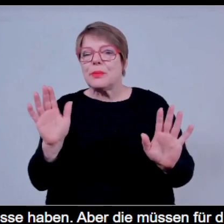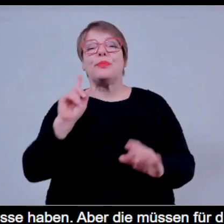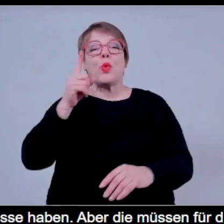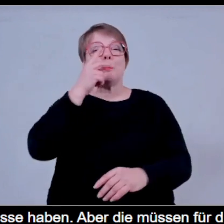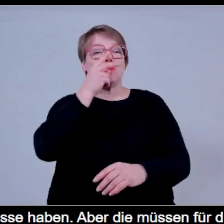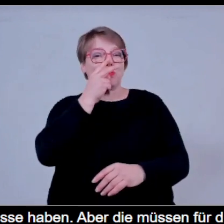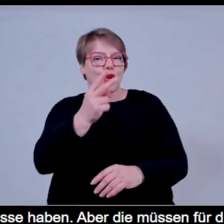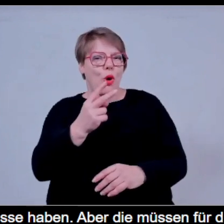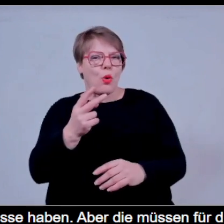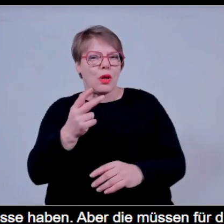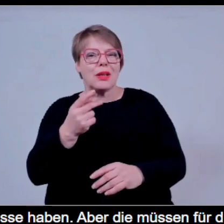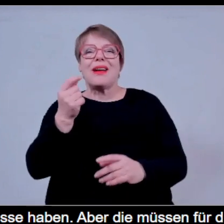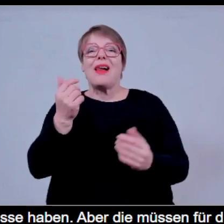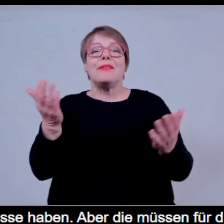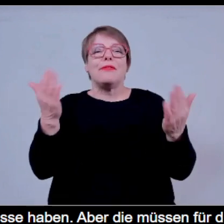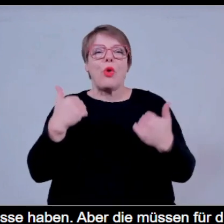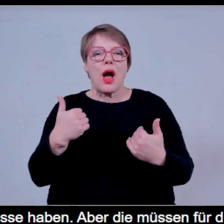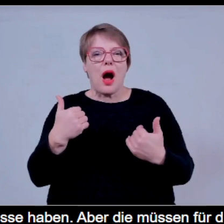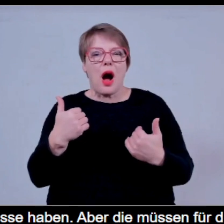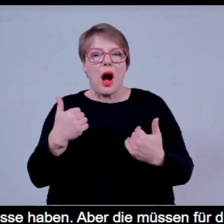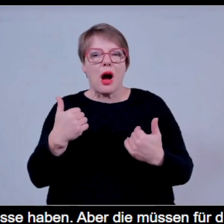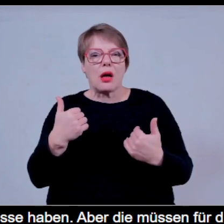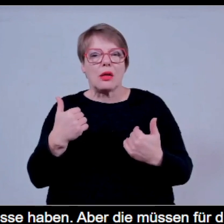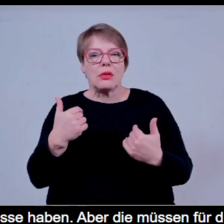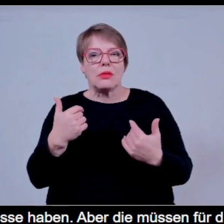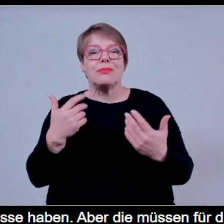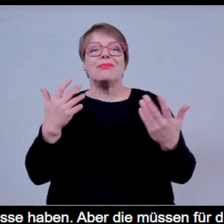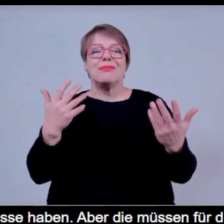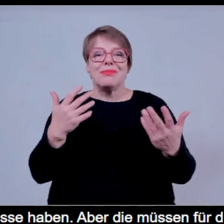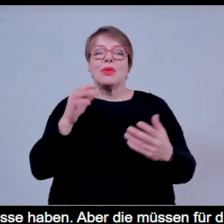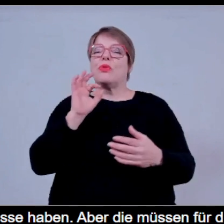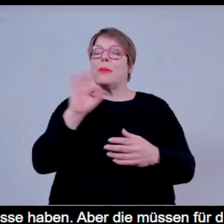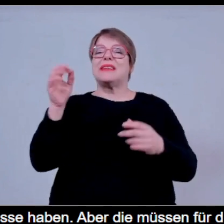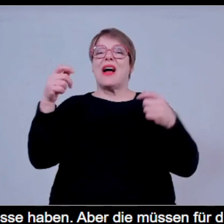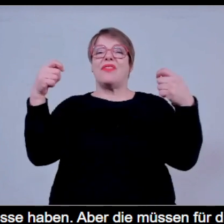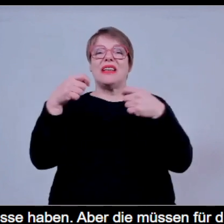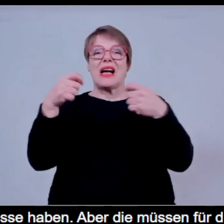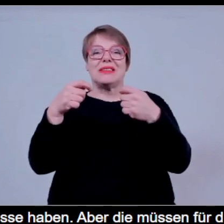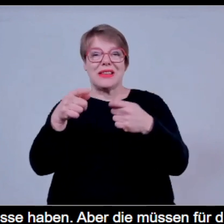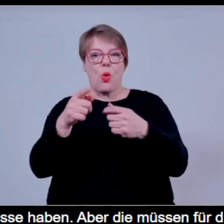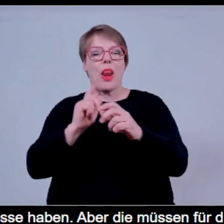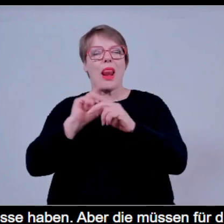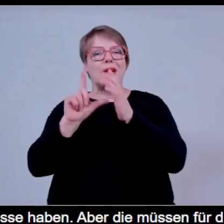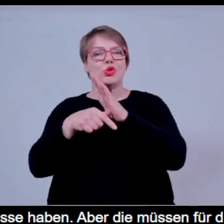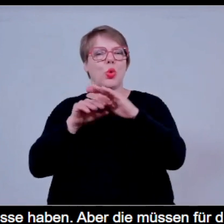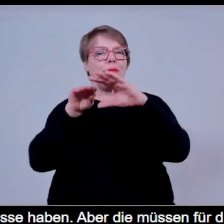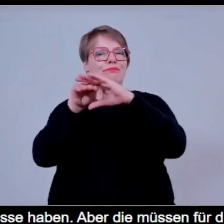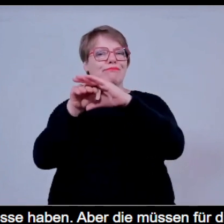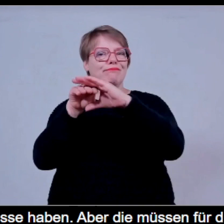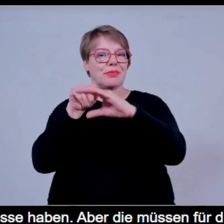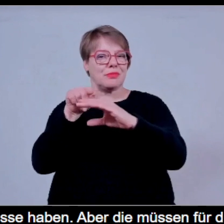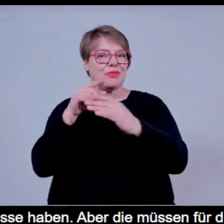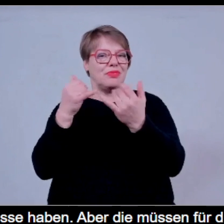etliche Fragezeichen noch. Grundsätzlich ist es aber wichtig, dass eine Reform kommt, dass wir jetzt das System tatsächlich genau anschauen. Am